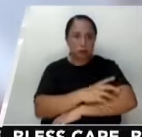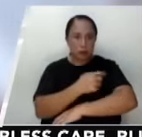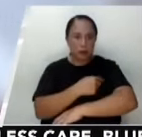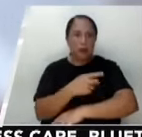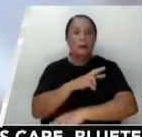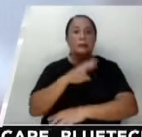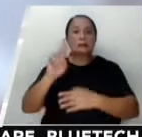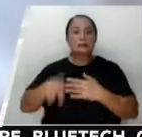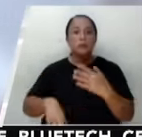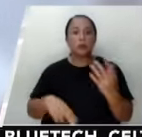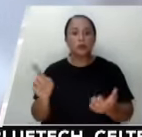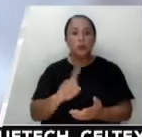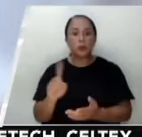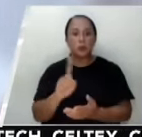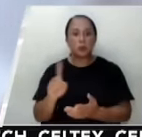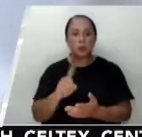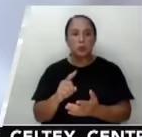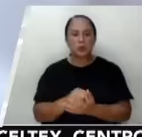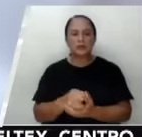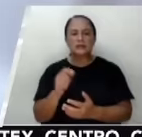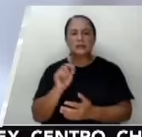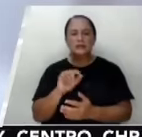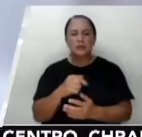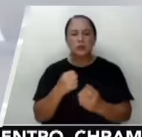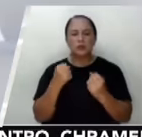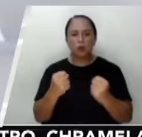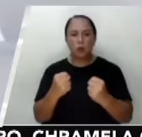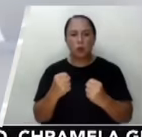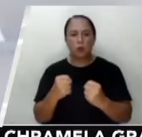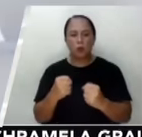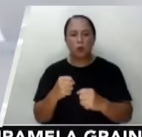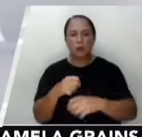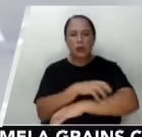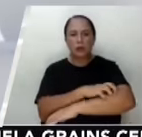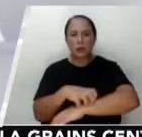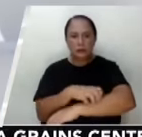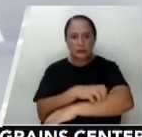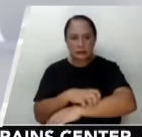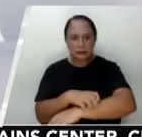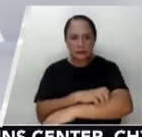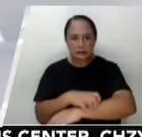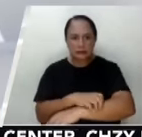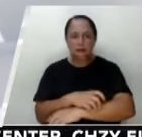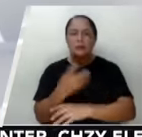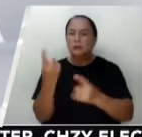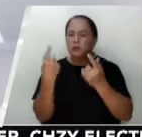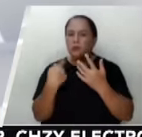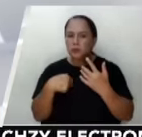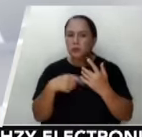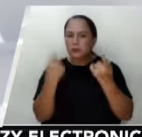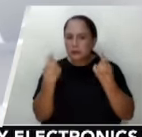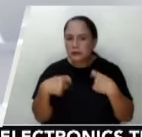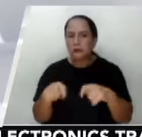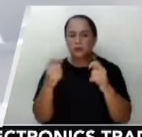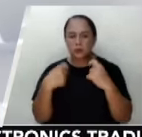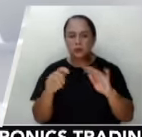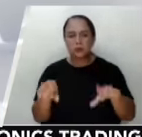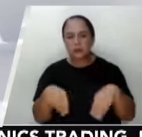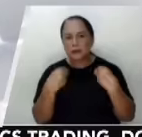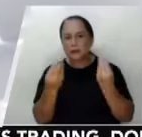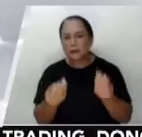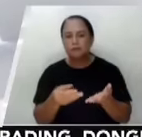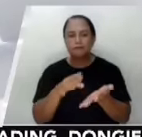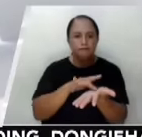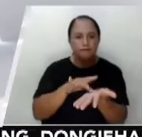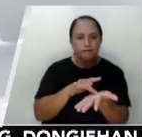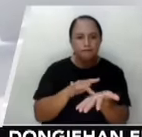sa anaphylaxis o severe allergic reaction. Try pa rin po kami mag-drive. Nagbigay po kami ng gamot ng